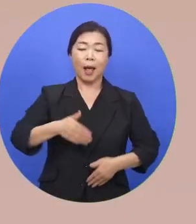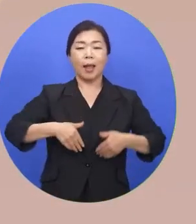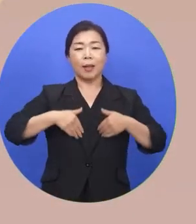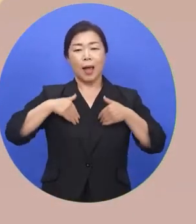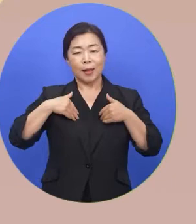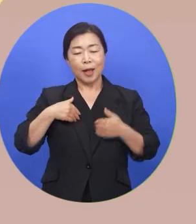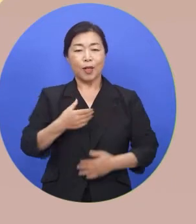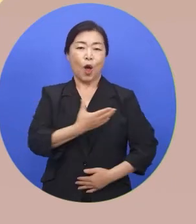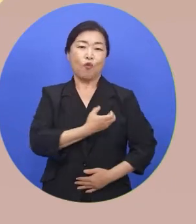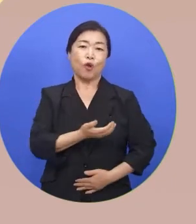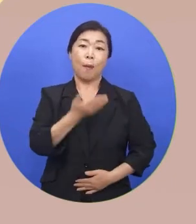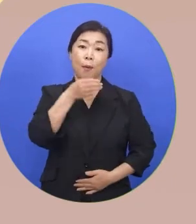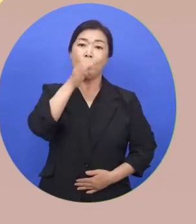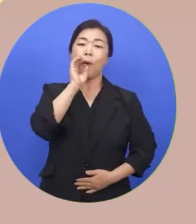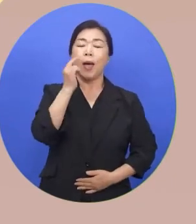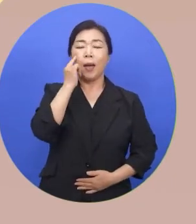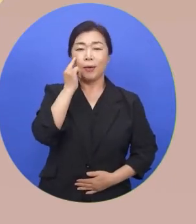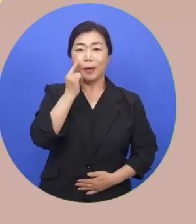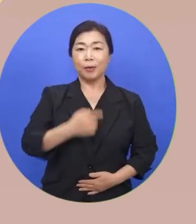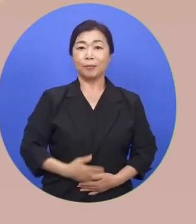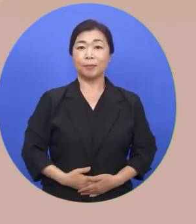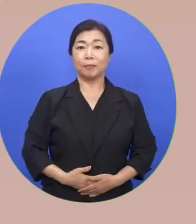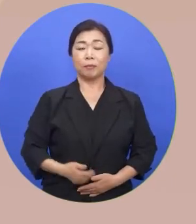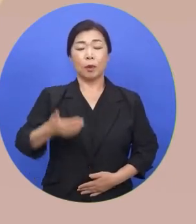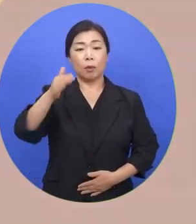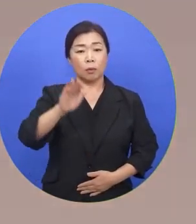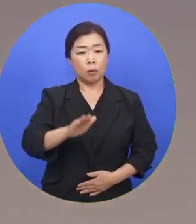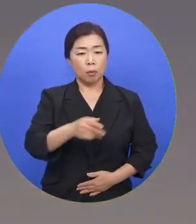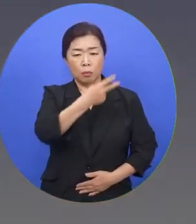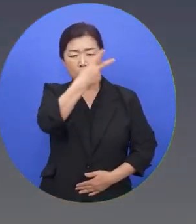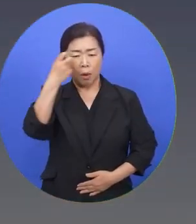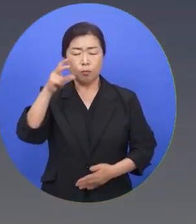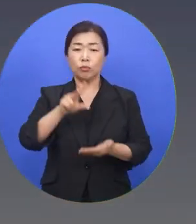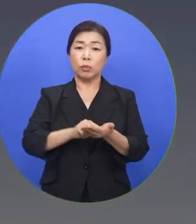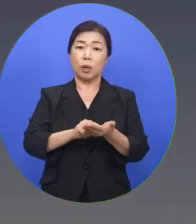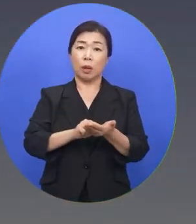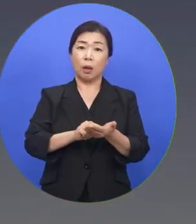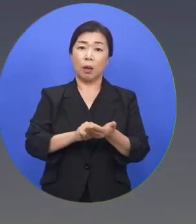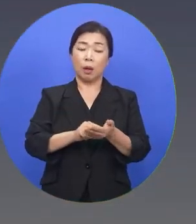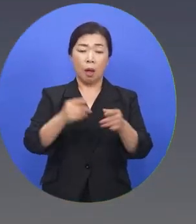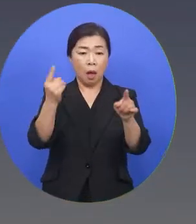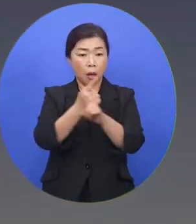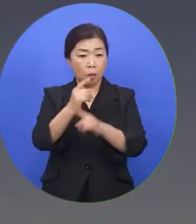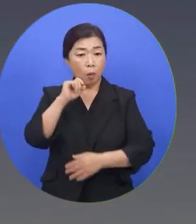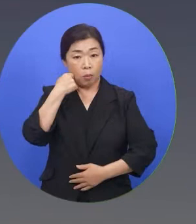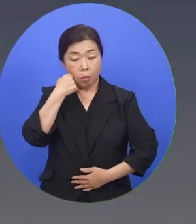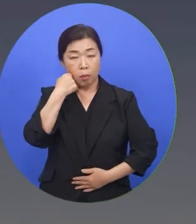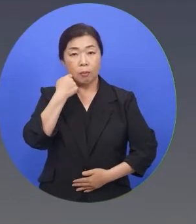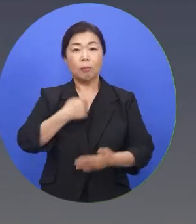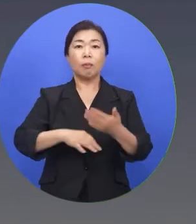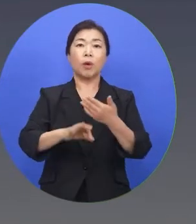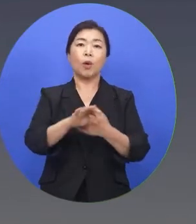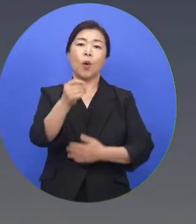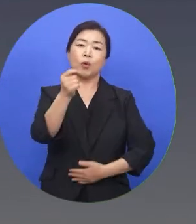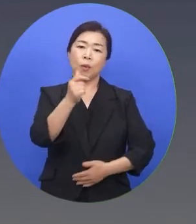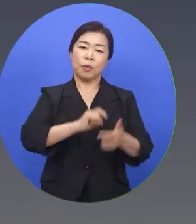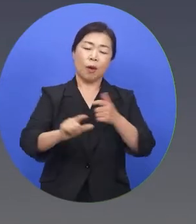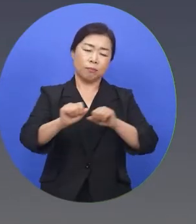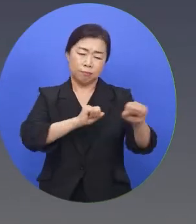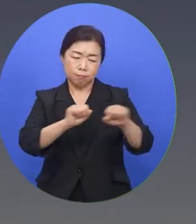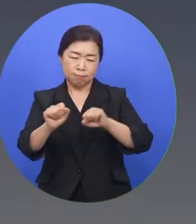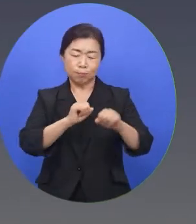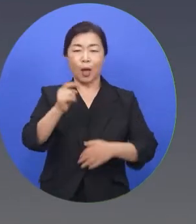있는 따뜻한 우유를 마셔보세요. 그래도 수면 문제가 쉽게 나아지지 않는다면 조금